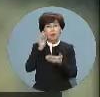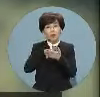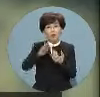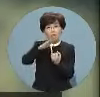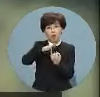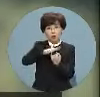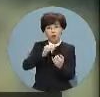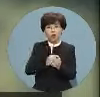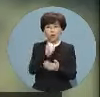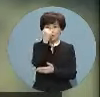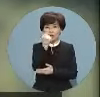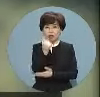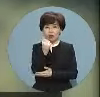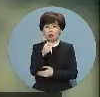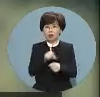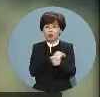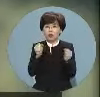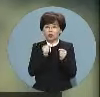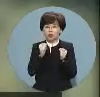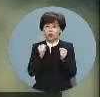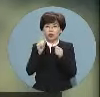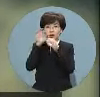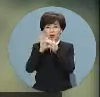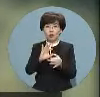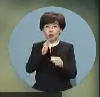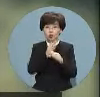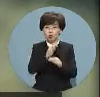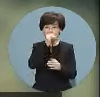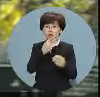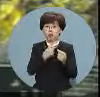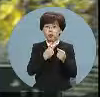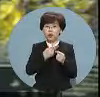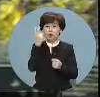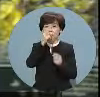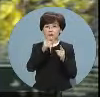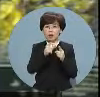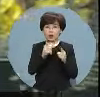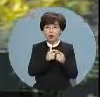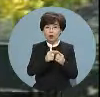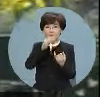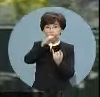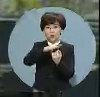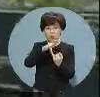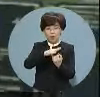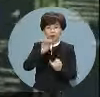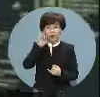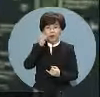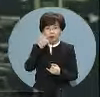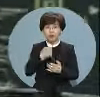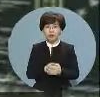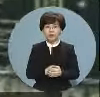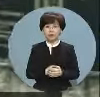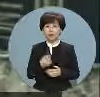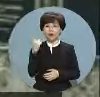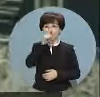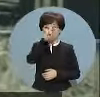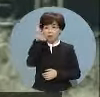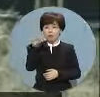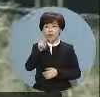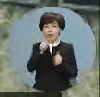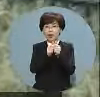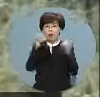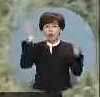평화의 소녀상에게는 유독 추운 겨울이 계속되고 있습니다. 5클릭 두 번째 검색어 소녀상의 시련입니다. 어제 오후